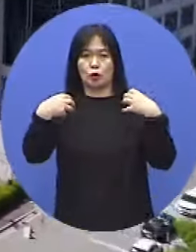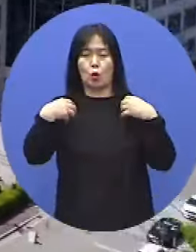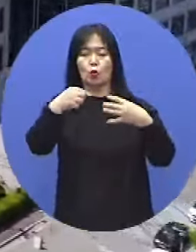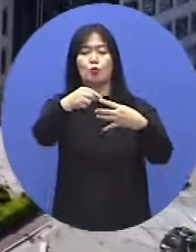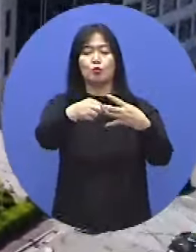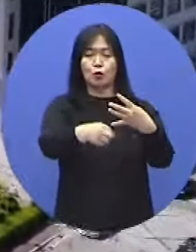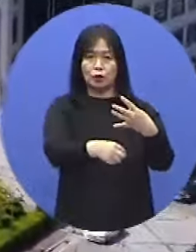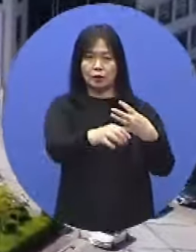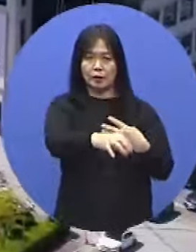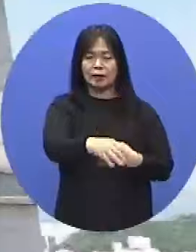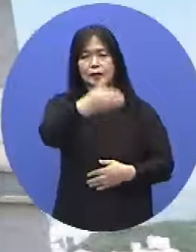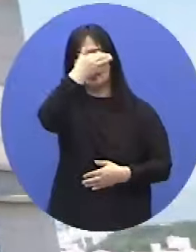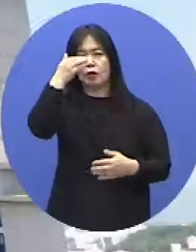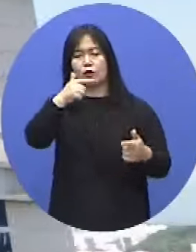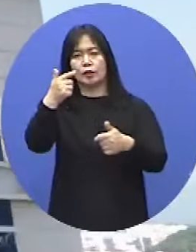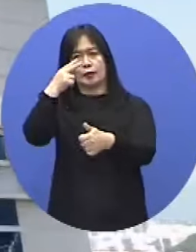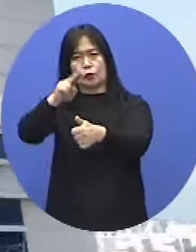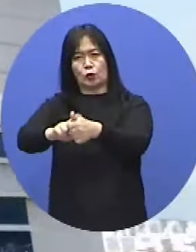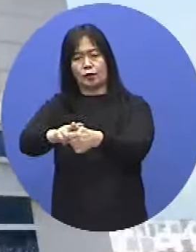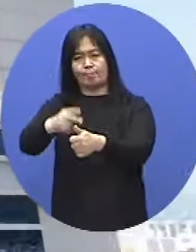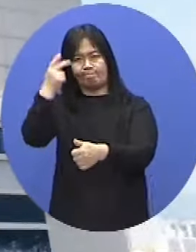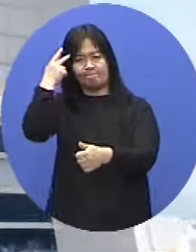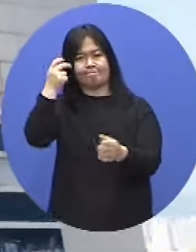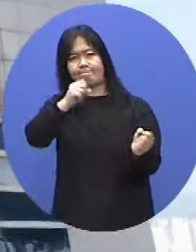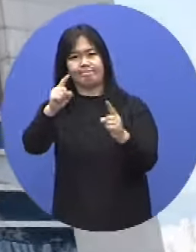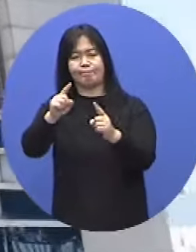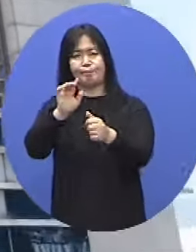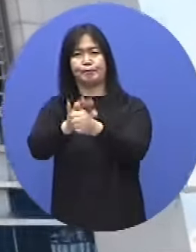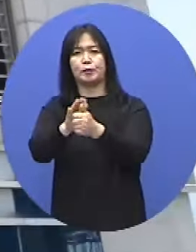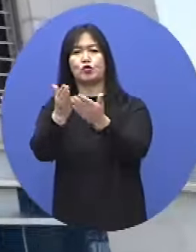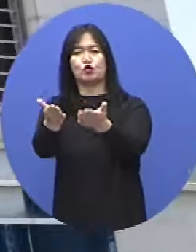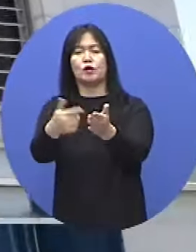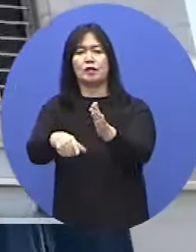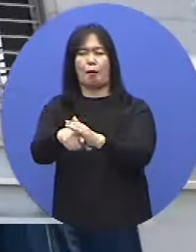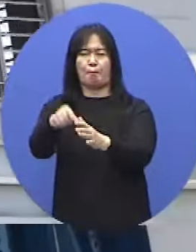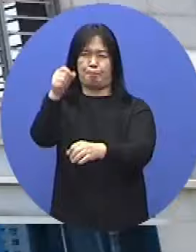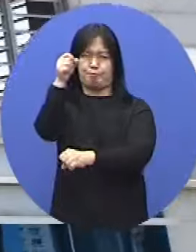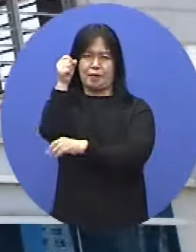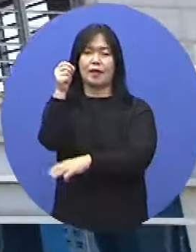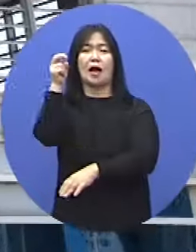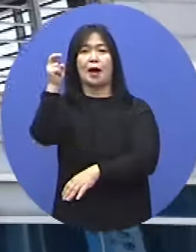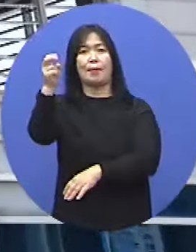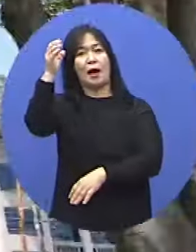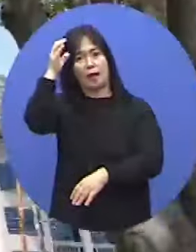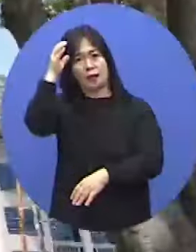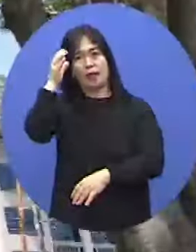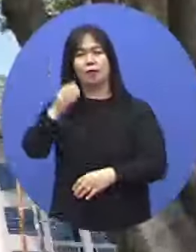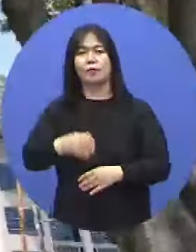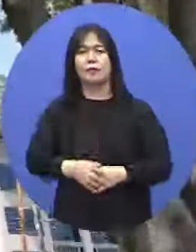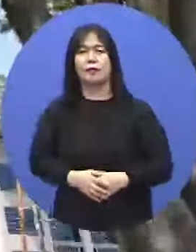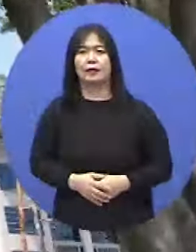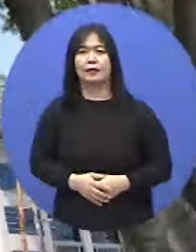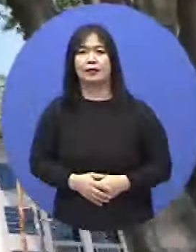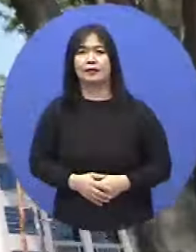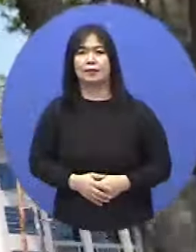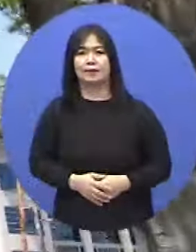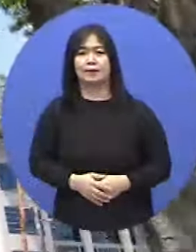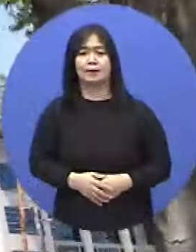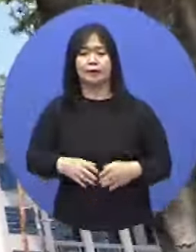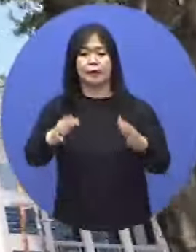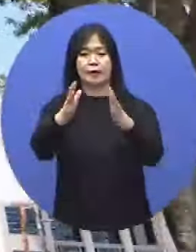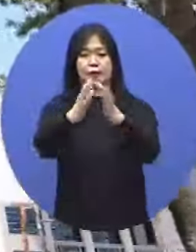프로그램이 전북 청년들의 도전 정신을 키우는데 큰 밑걸음이 될 것으로 기대하고 있습니다 전북